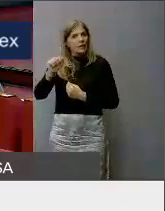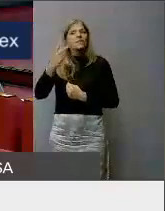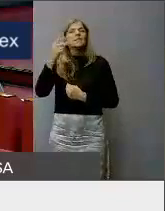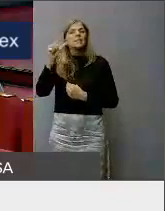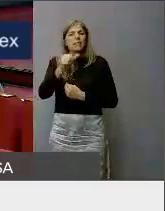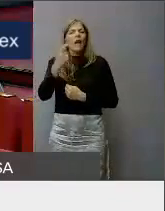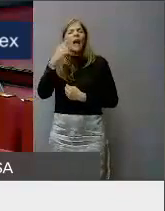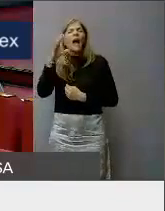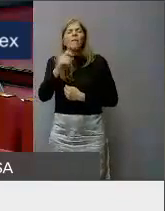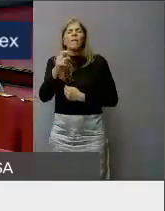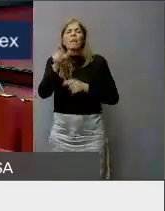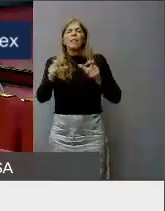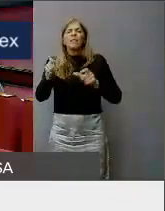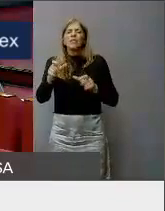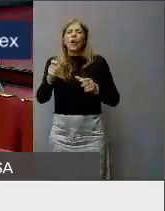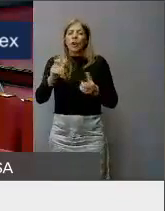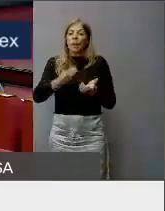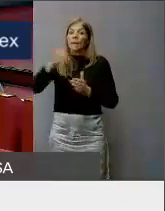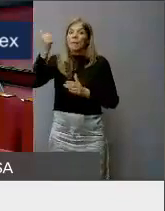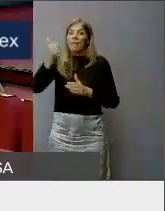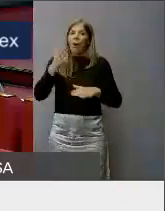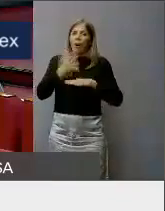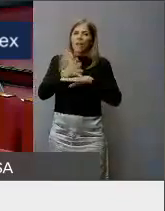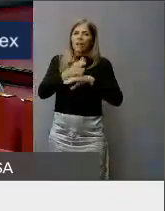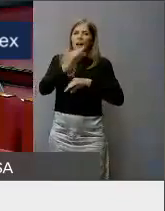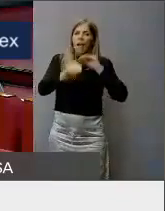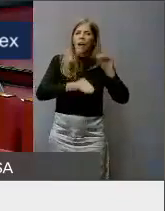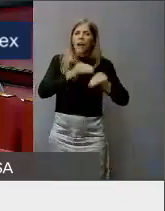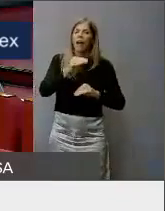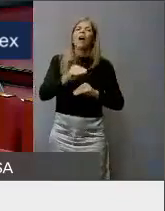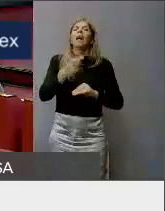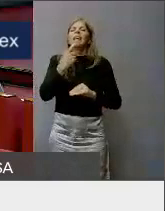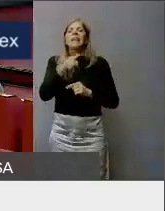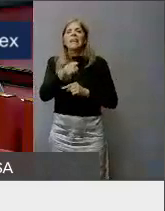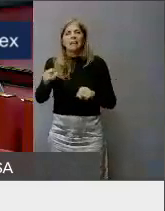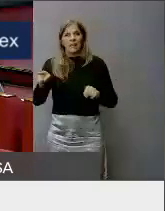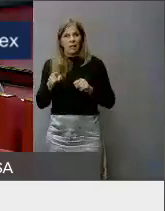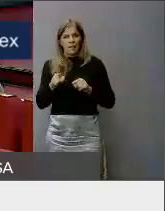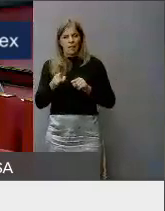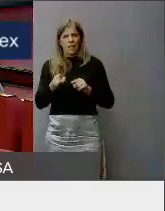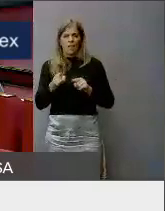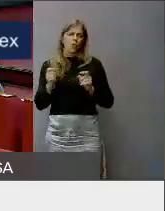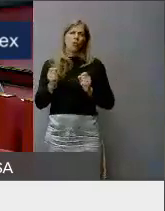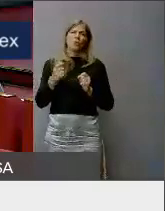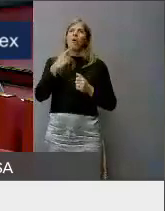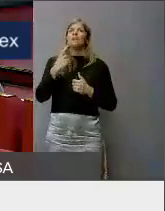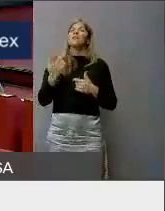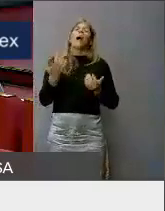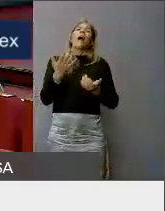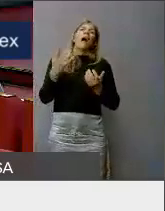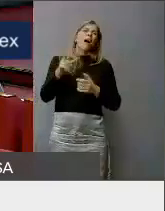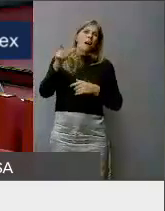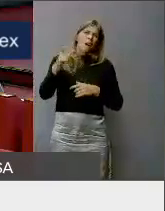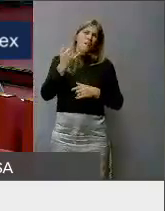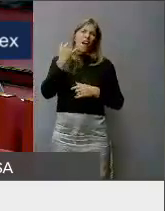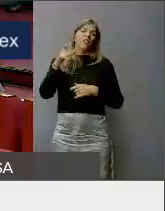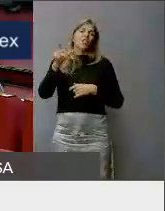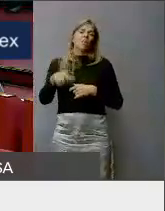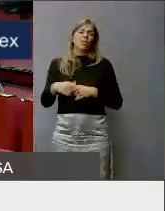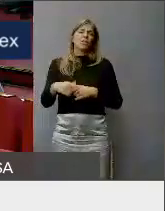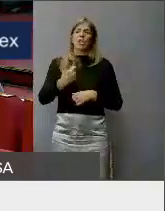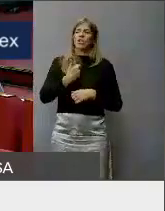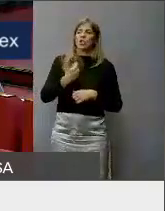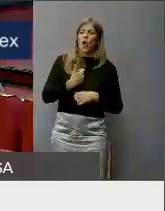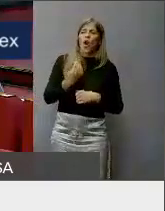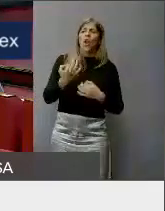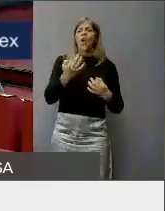persone e non si può guardate banalizzare dicendo che probabilmente saranno persone sole e vivono da sole o persone